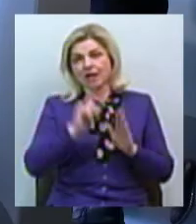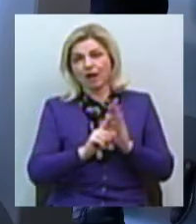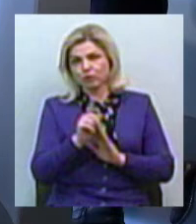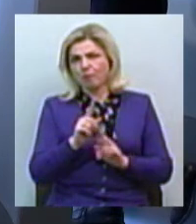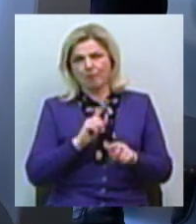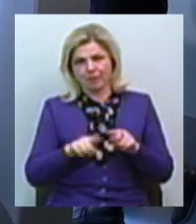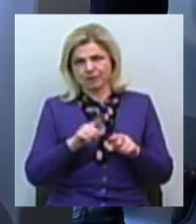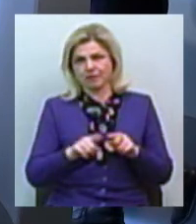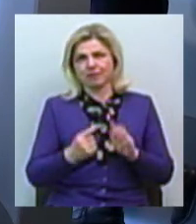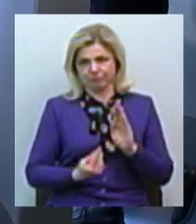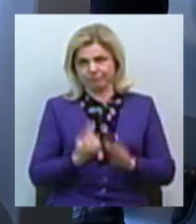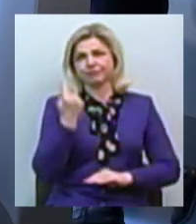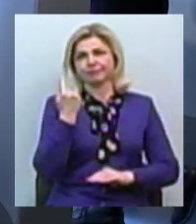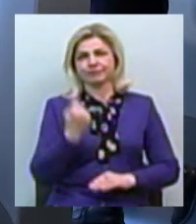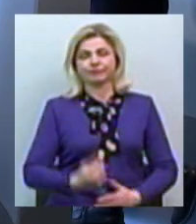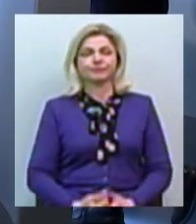швидко.